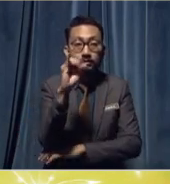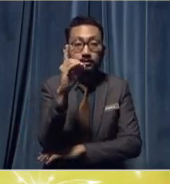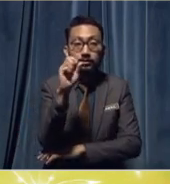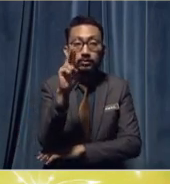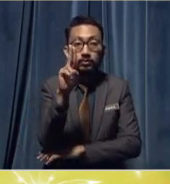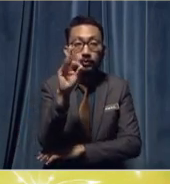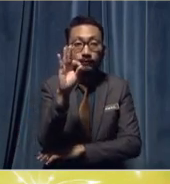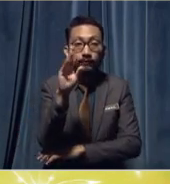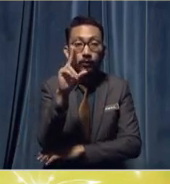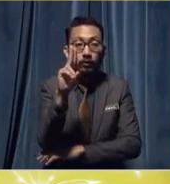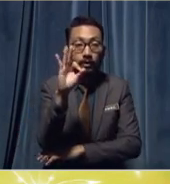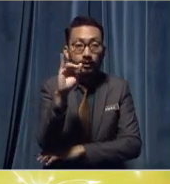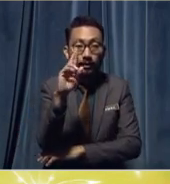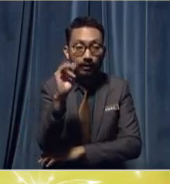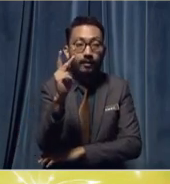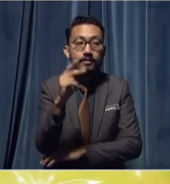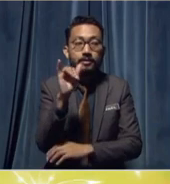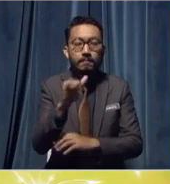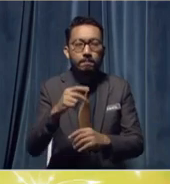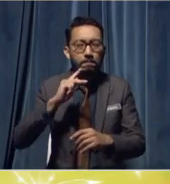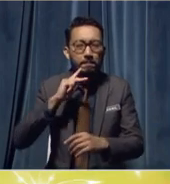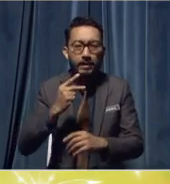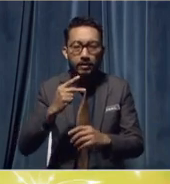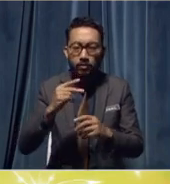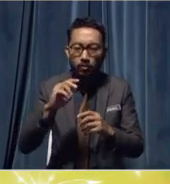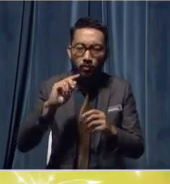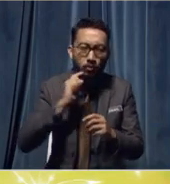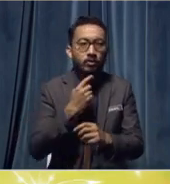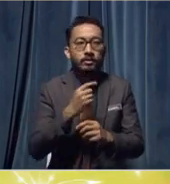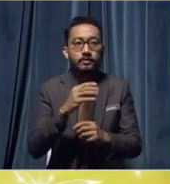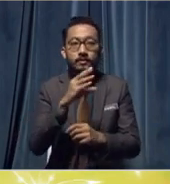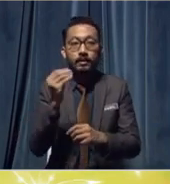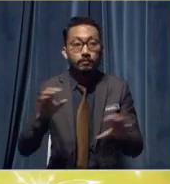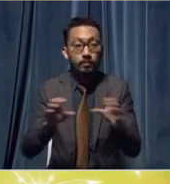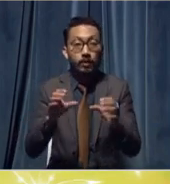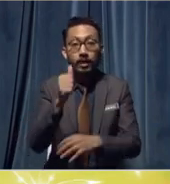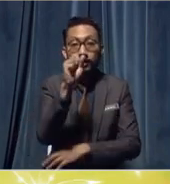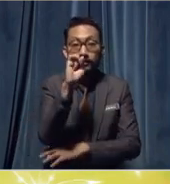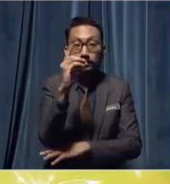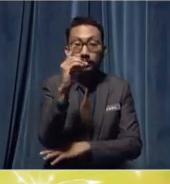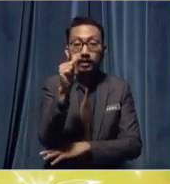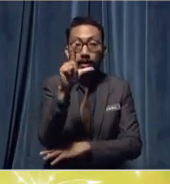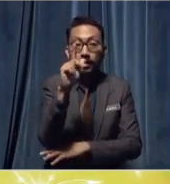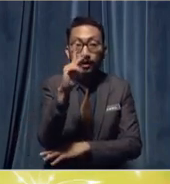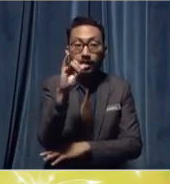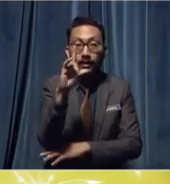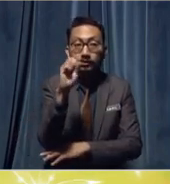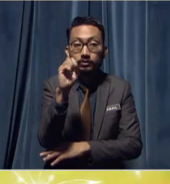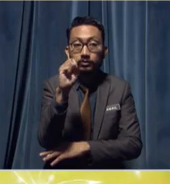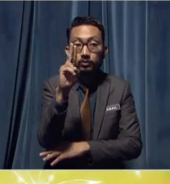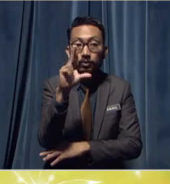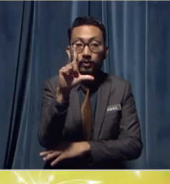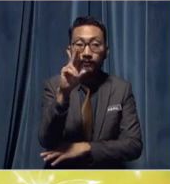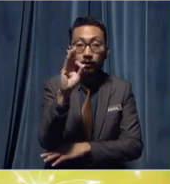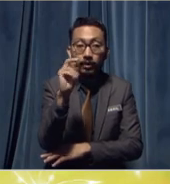sulfurik yang pekat dan menghasilkan asid alkil sulfonik dan air.